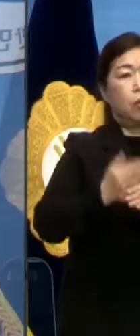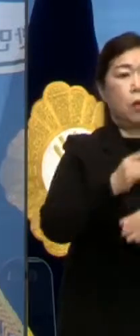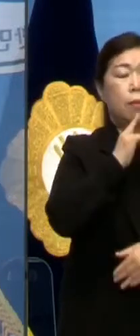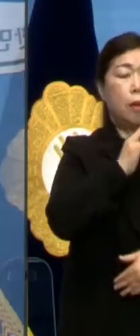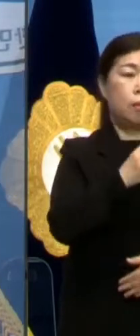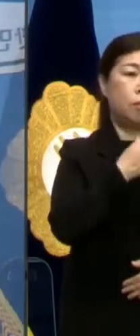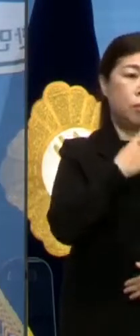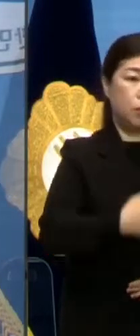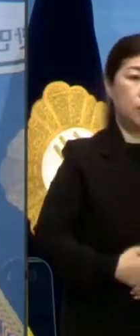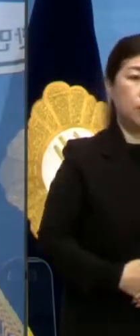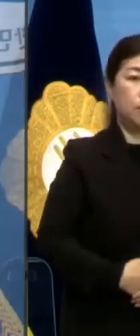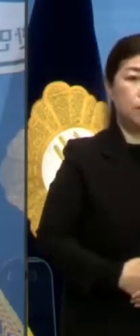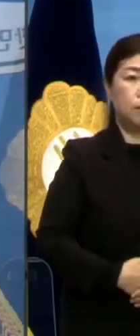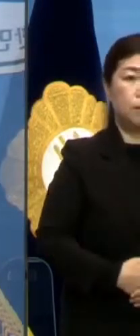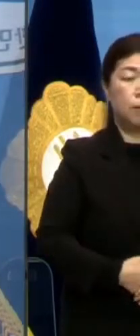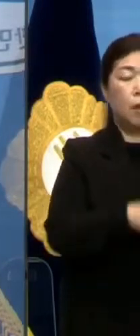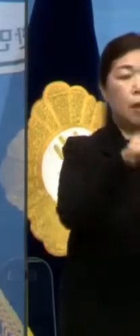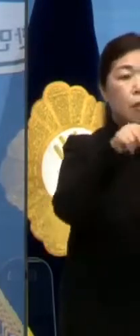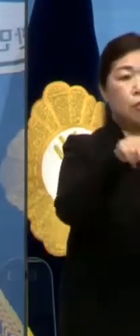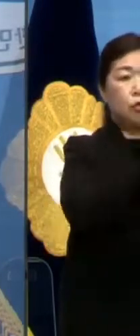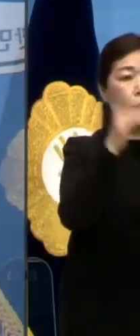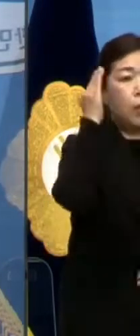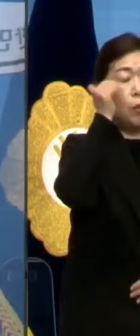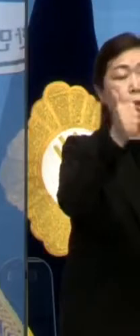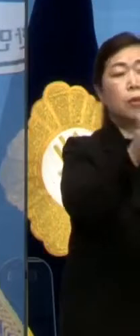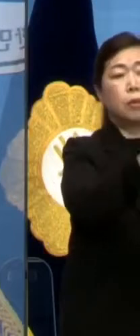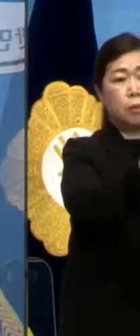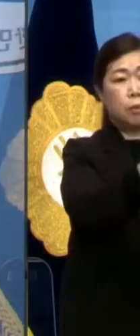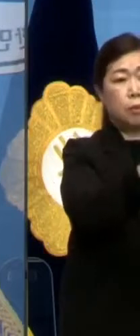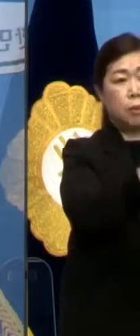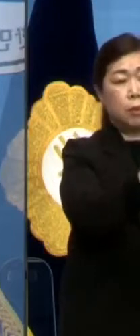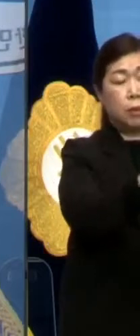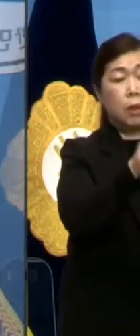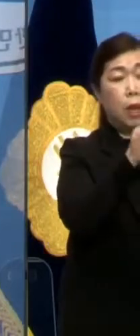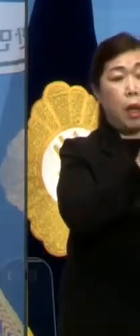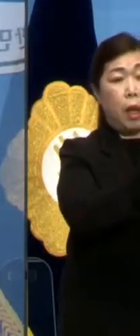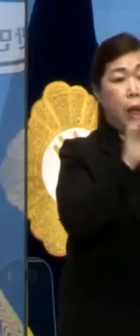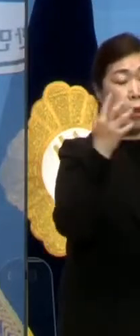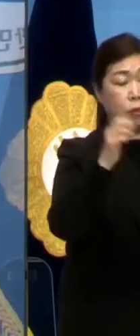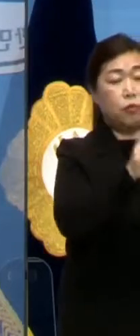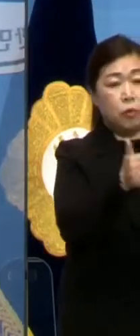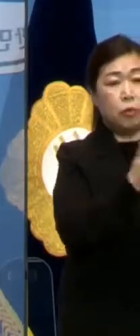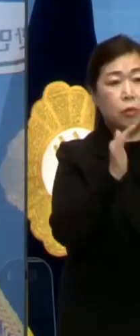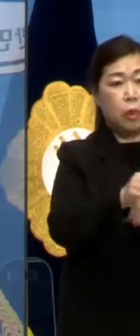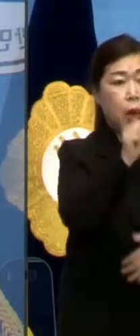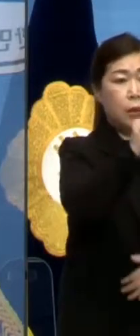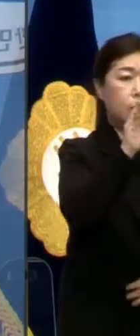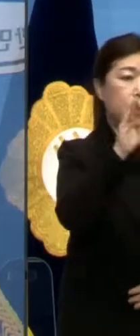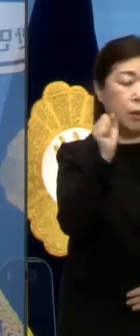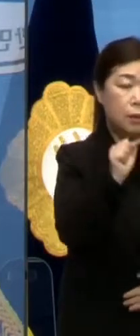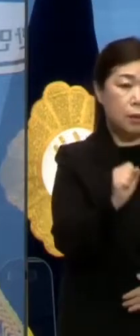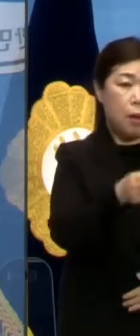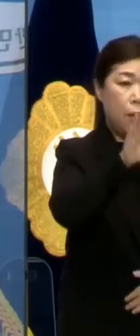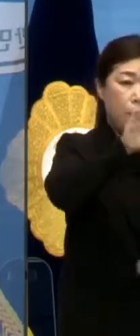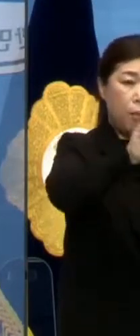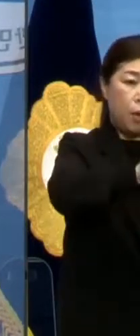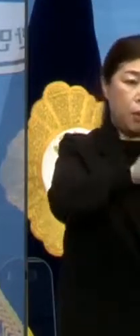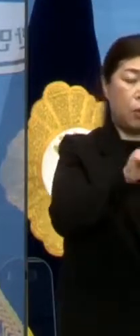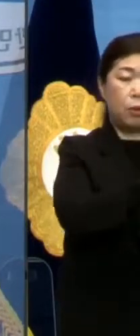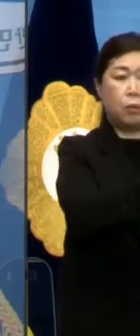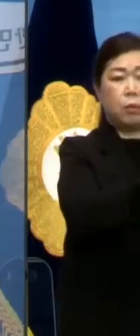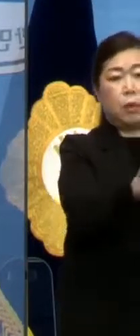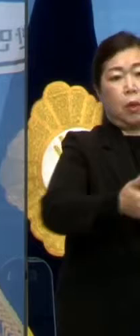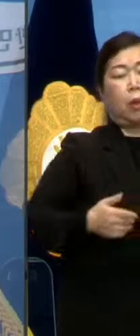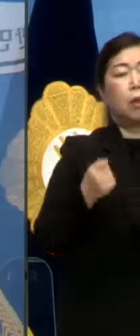말씀하셨습니다. 문재인 대통령님, 정인이 사망 후 SBS 그것이 알고 싶다 방송이 나가기 전에